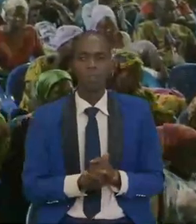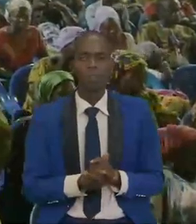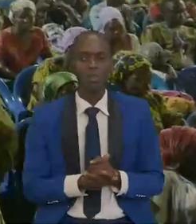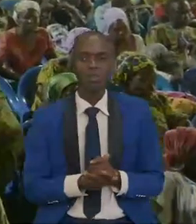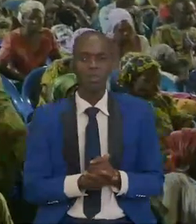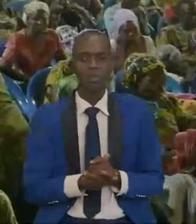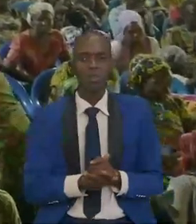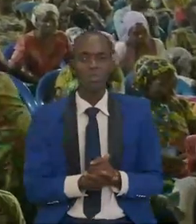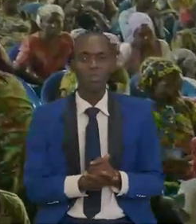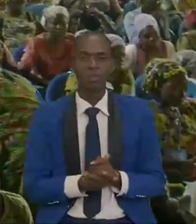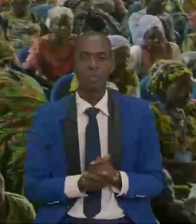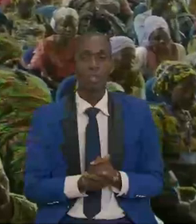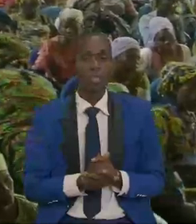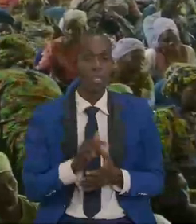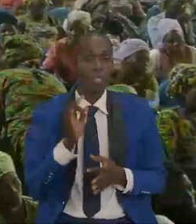roulant.